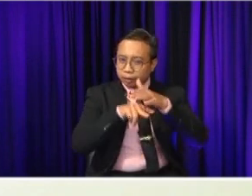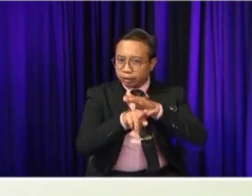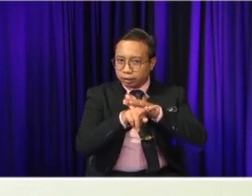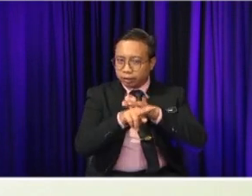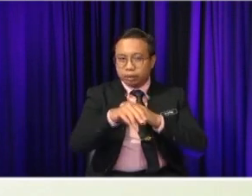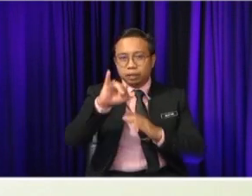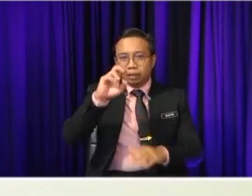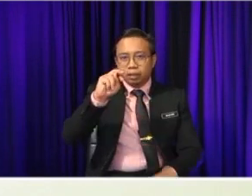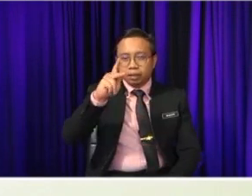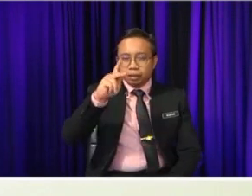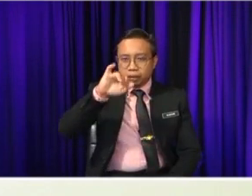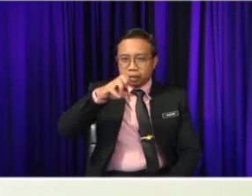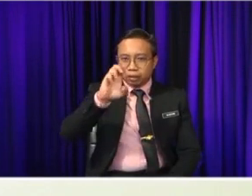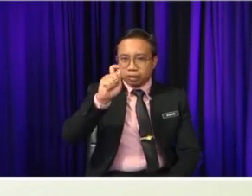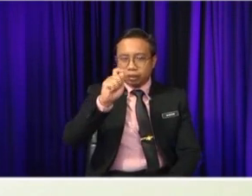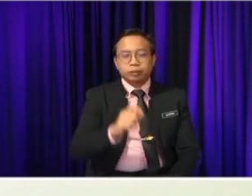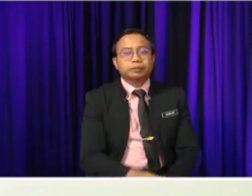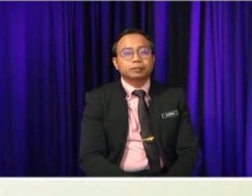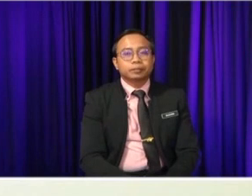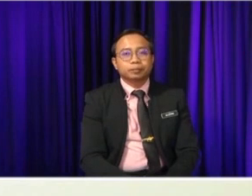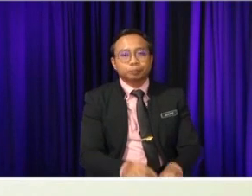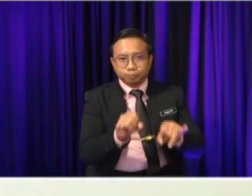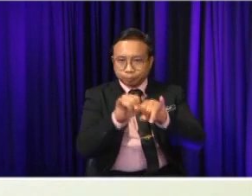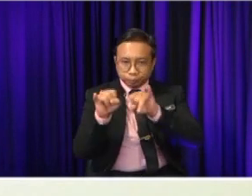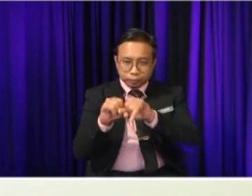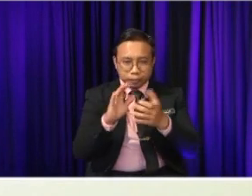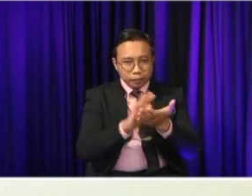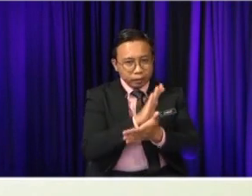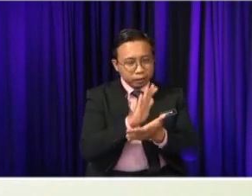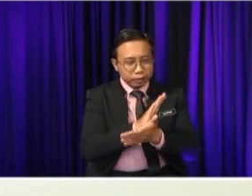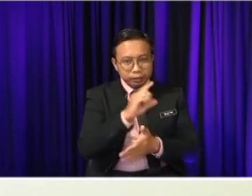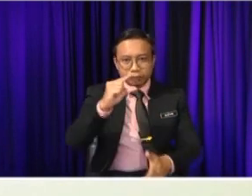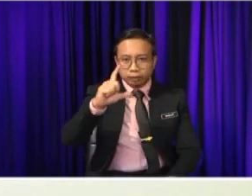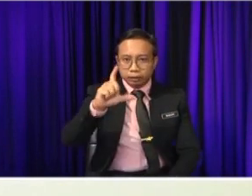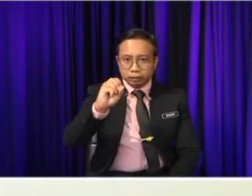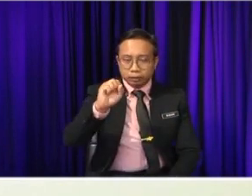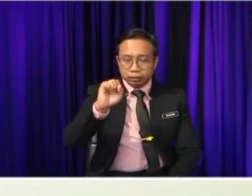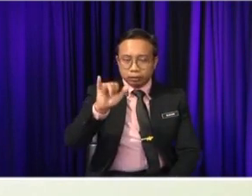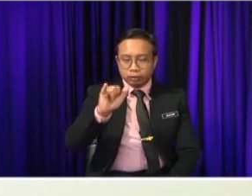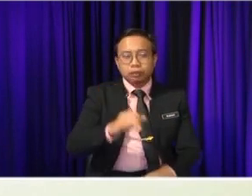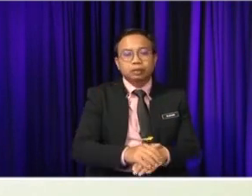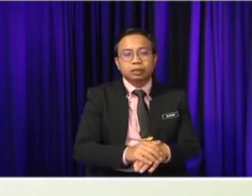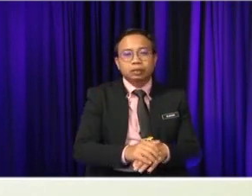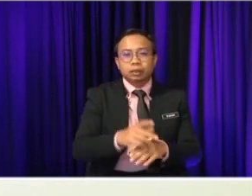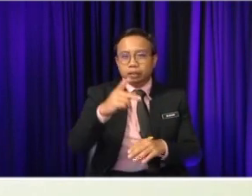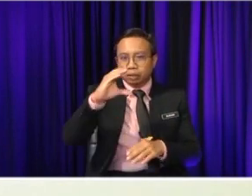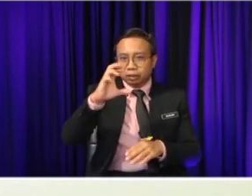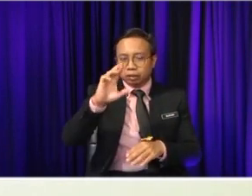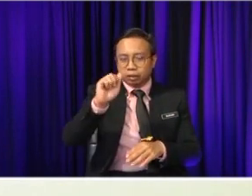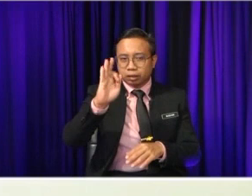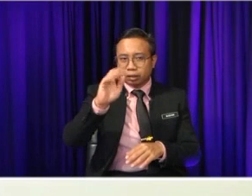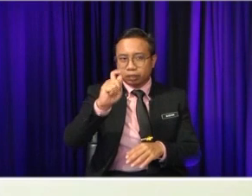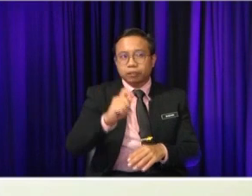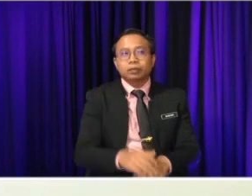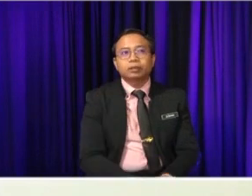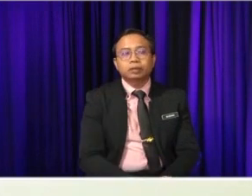lah oke jenis kertas tadi glossy matte Craft people